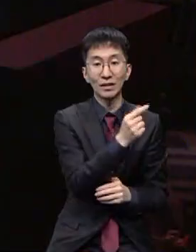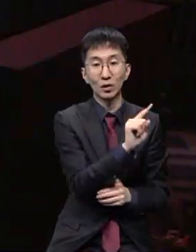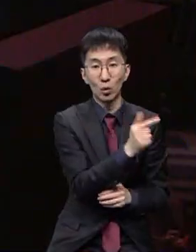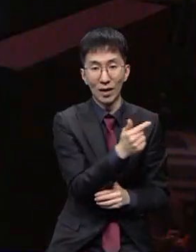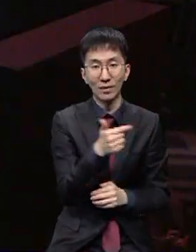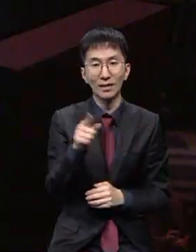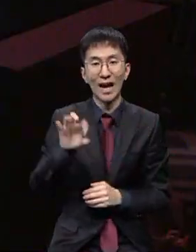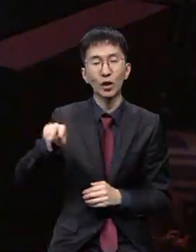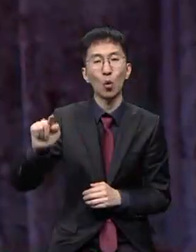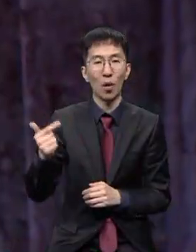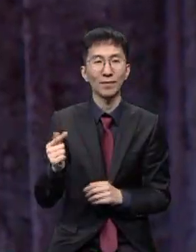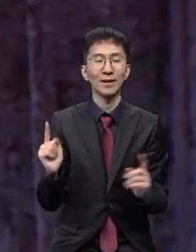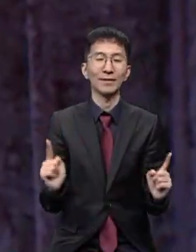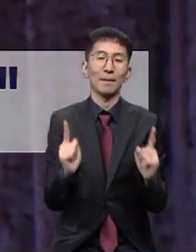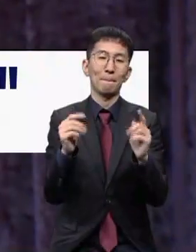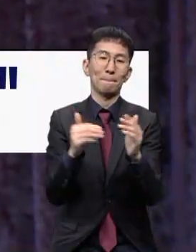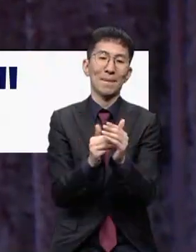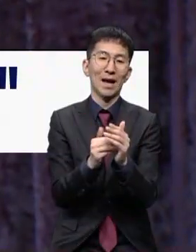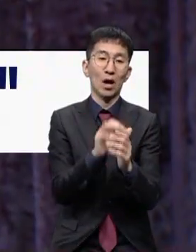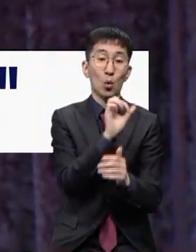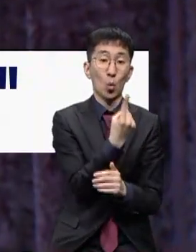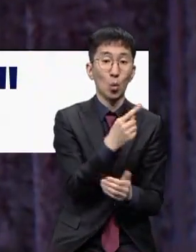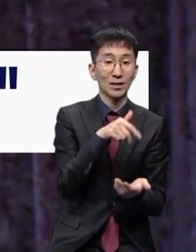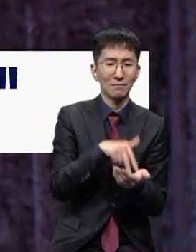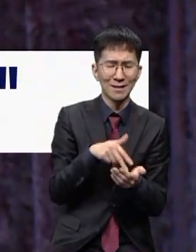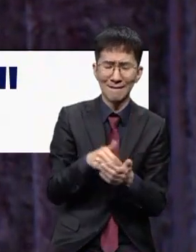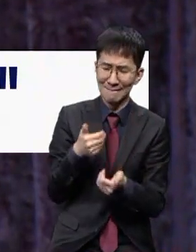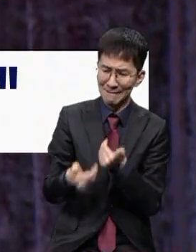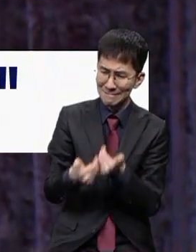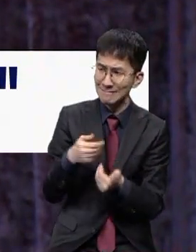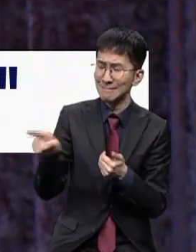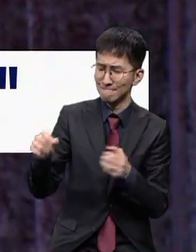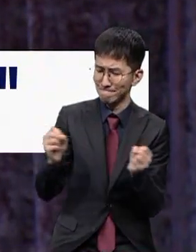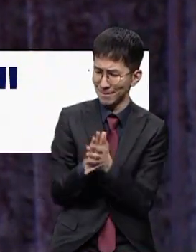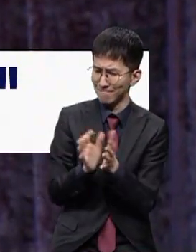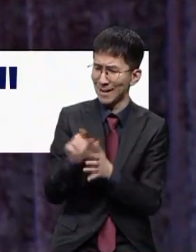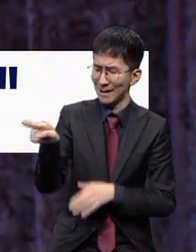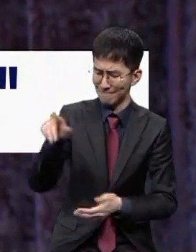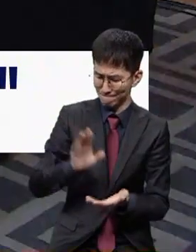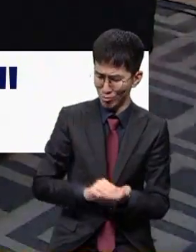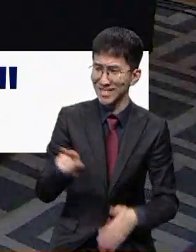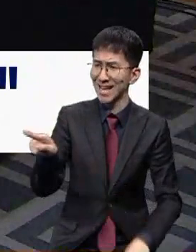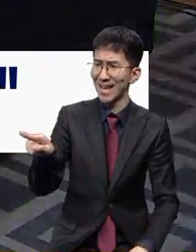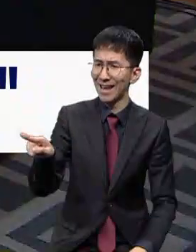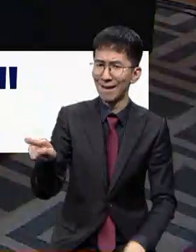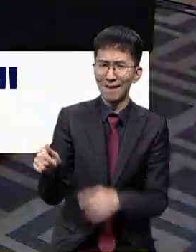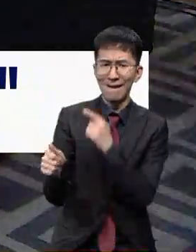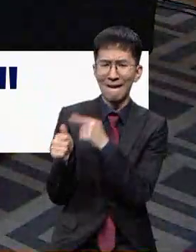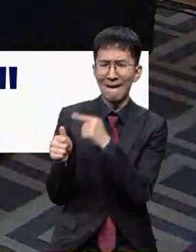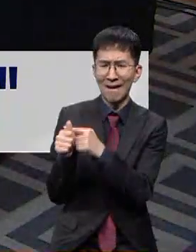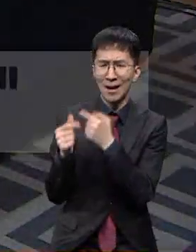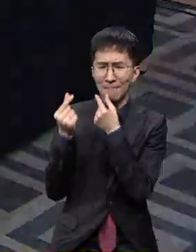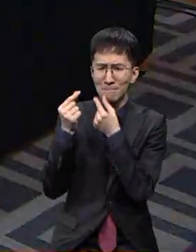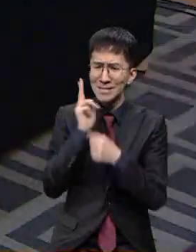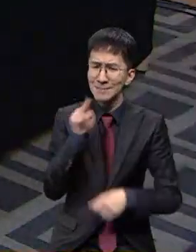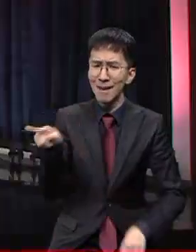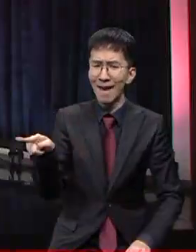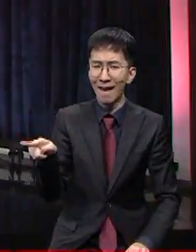나경원이었습니다. 오 후보가 갈등과 충돌을 유발하는 리더십이라며 나 후보를 겨냥해 극우라고